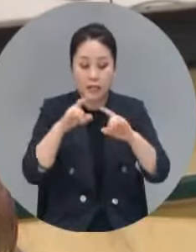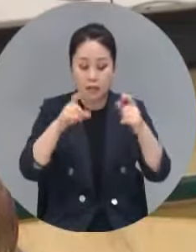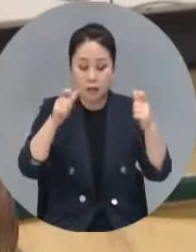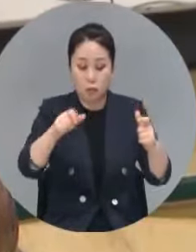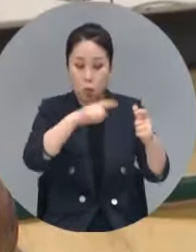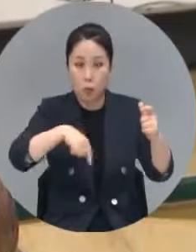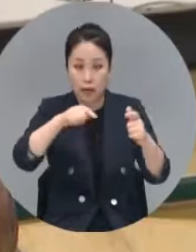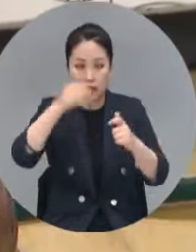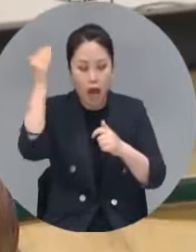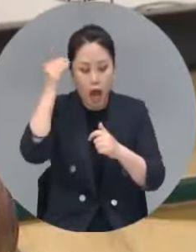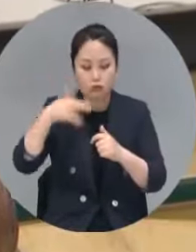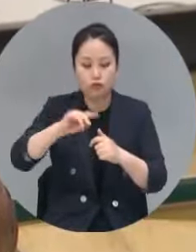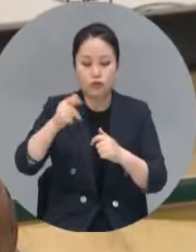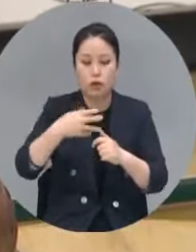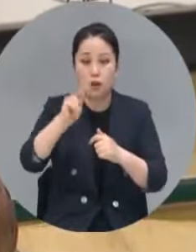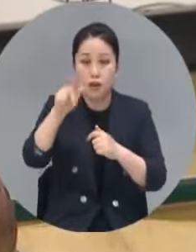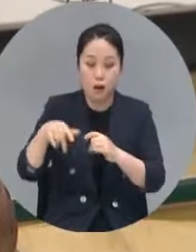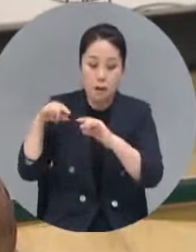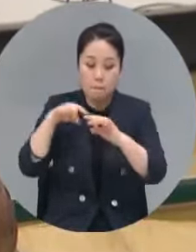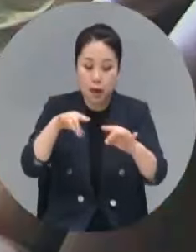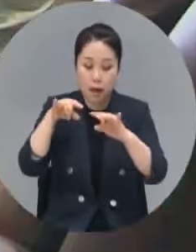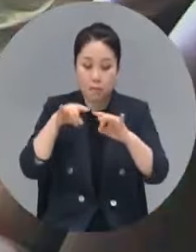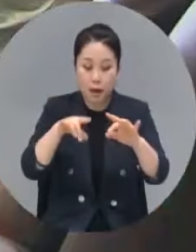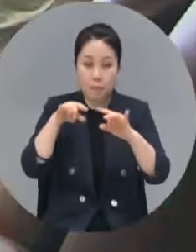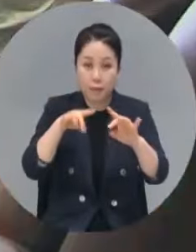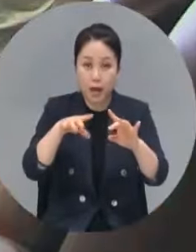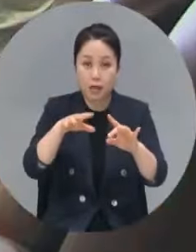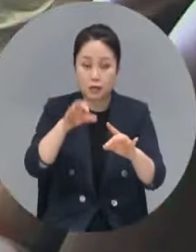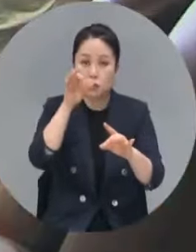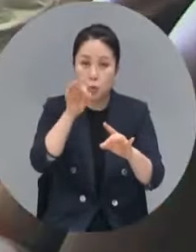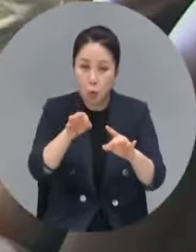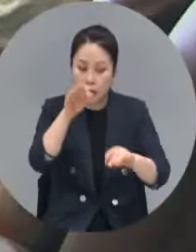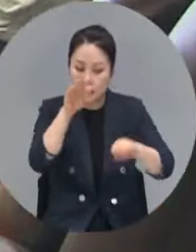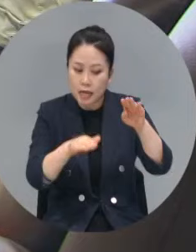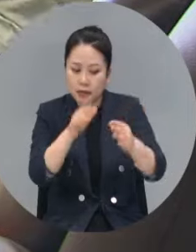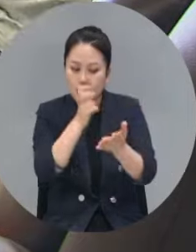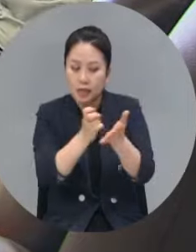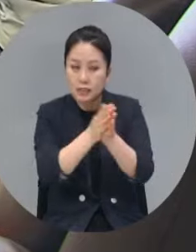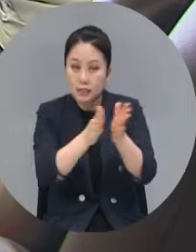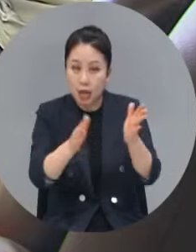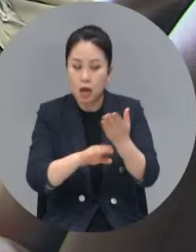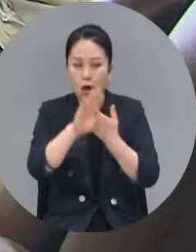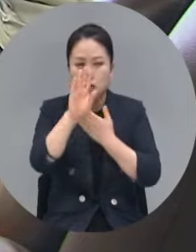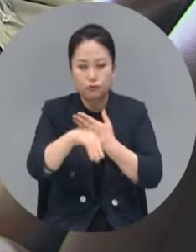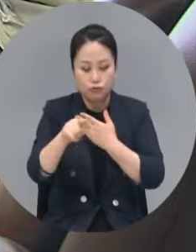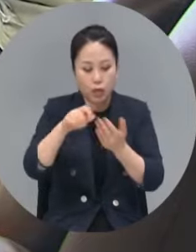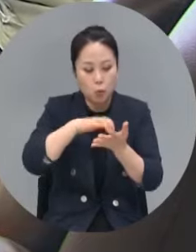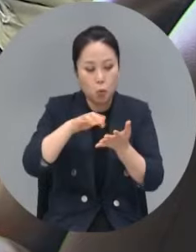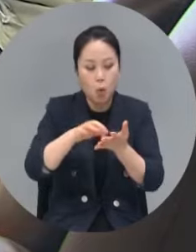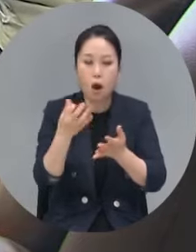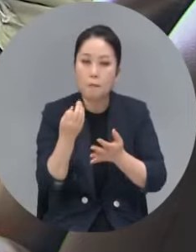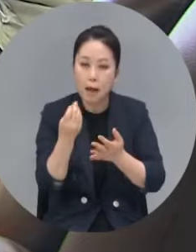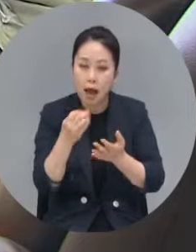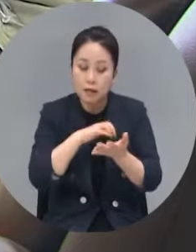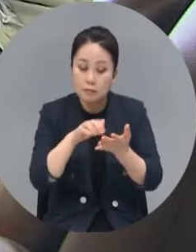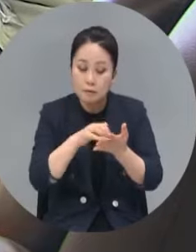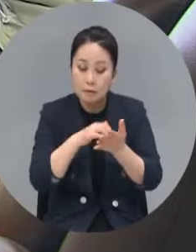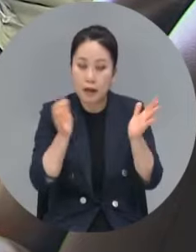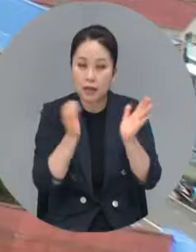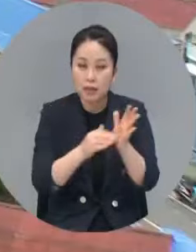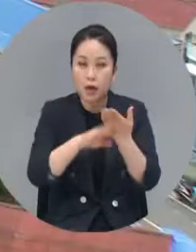전기도 가격 차등제를 시행한 뒤 원가 분석 등을 거쳐 2026년에는 소매 가격에도 적용한다는